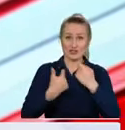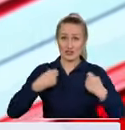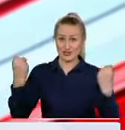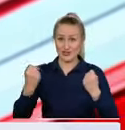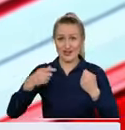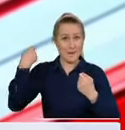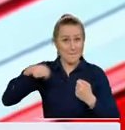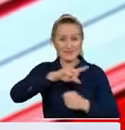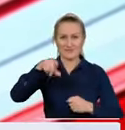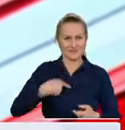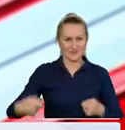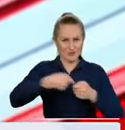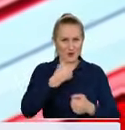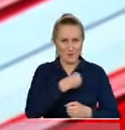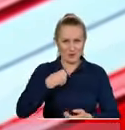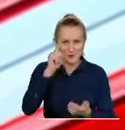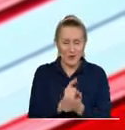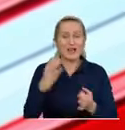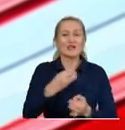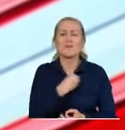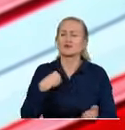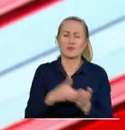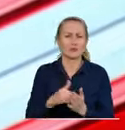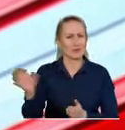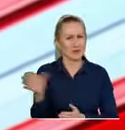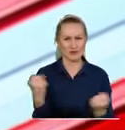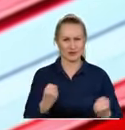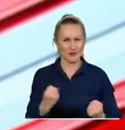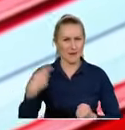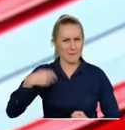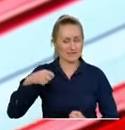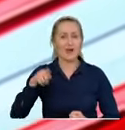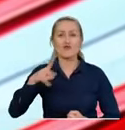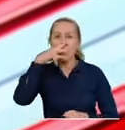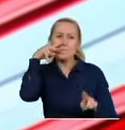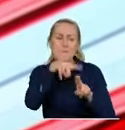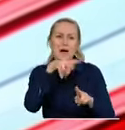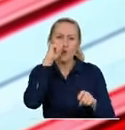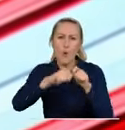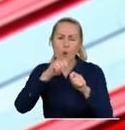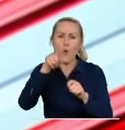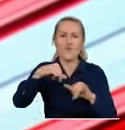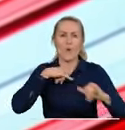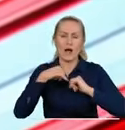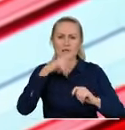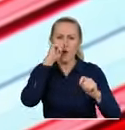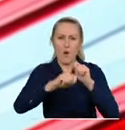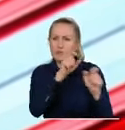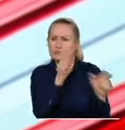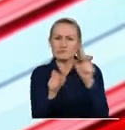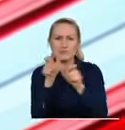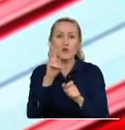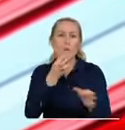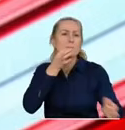Polska. Dzisiaj w Polsce potrzebny jest silny prezydent. Taki, który patrzy władzy na ręce. Taki, który zadaje trudne